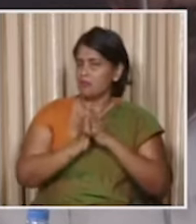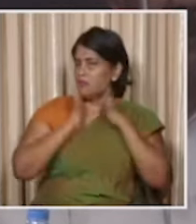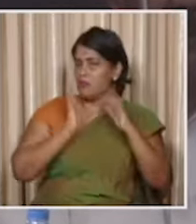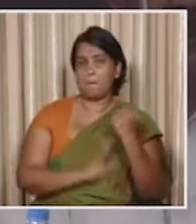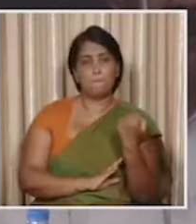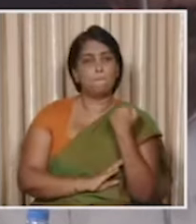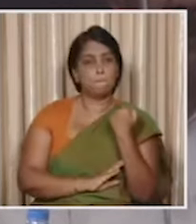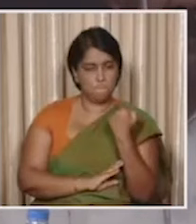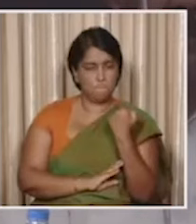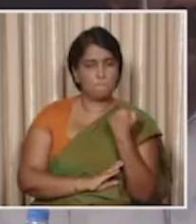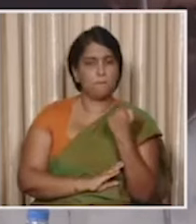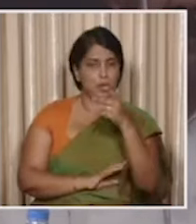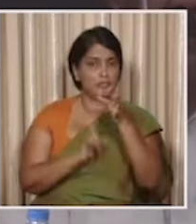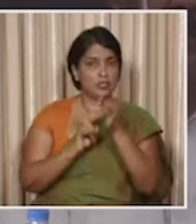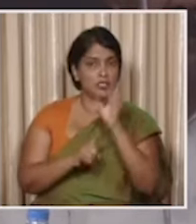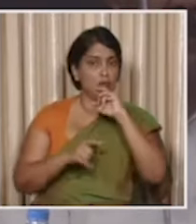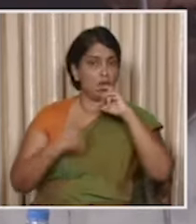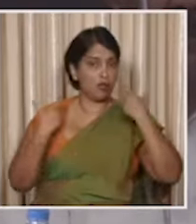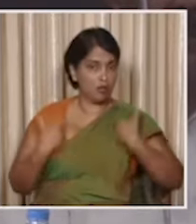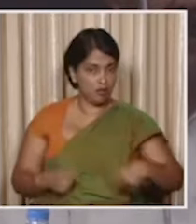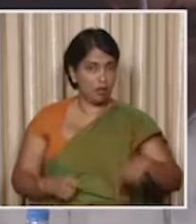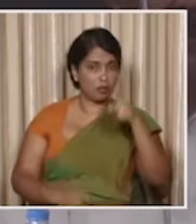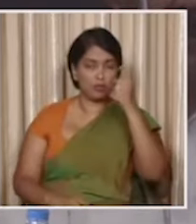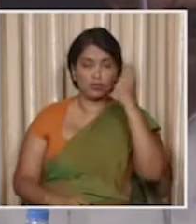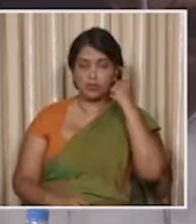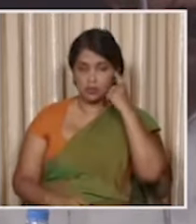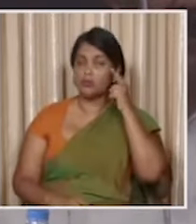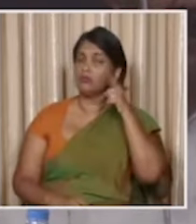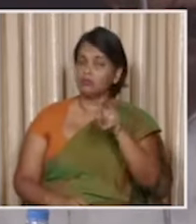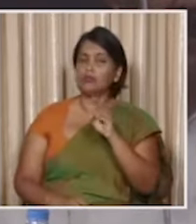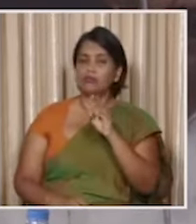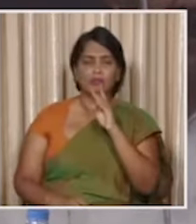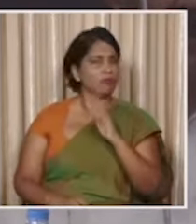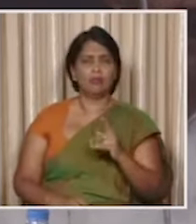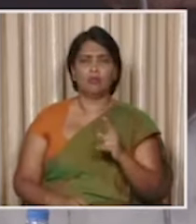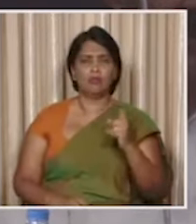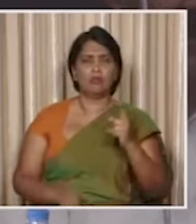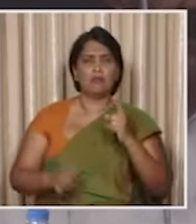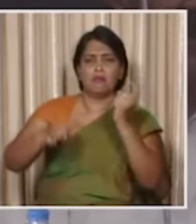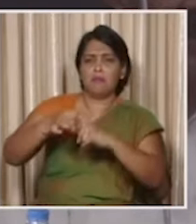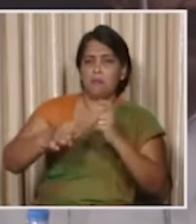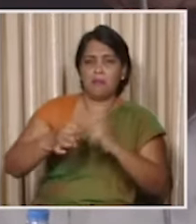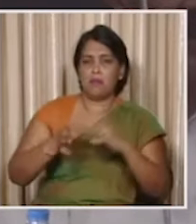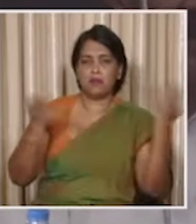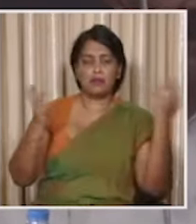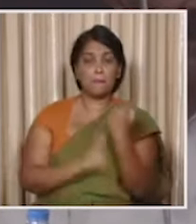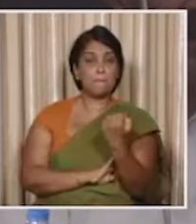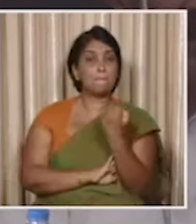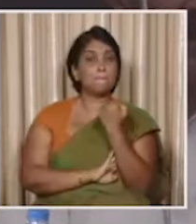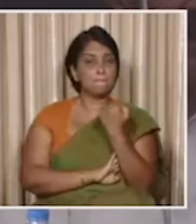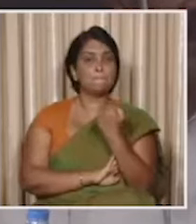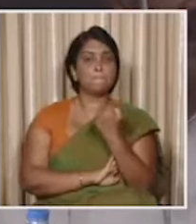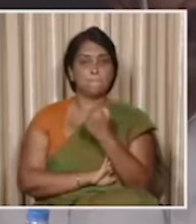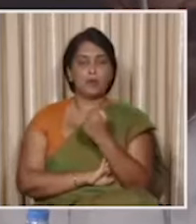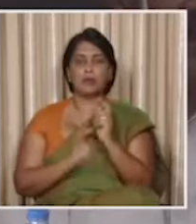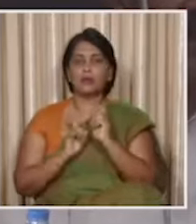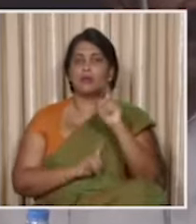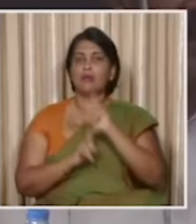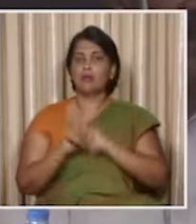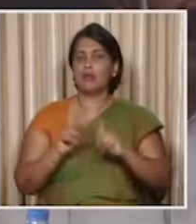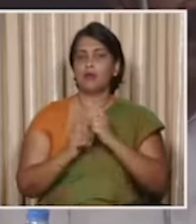unfettered power කියන්නේ ඔබතුමා ජනාධිපති නීතිඥවරයෙක් හැටියට දන්නවා. ඒ කියන්නේ කිසි කෙනෙක්ට ප්‍රශ්න කරන්න බැරි බලයක් ඔවුන්ට මේ